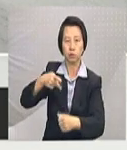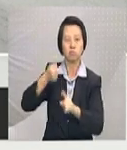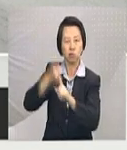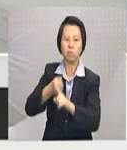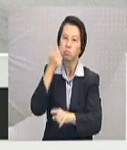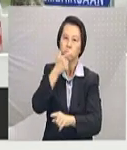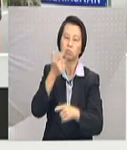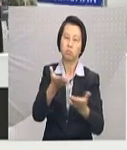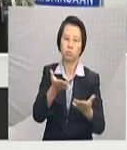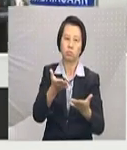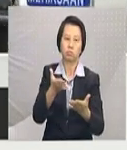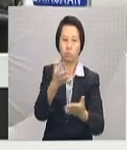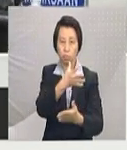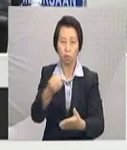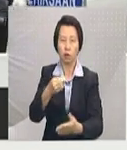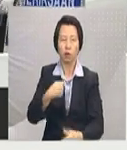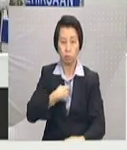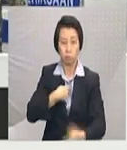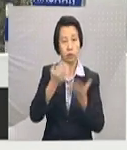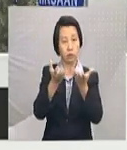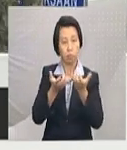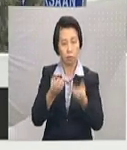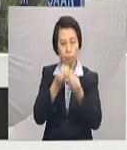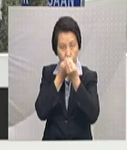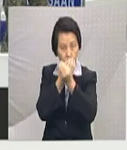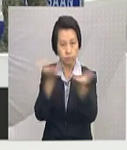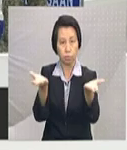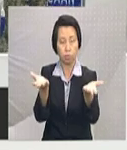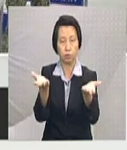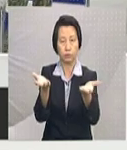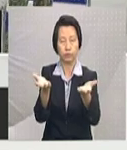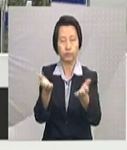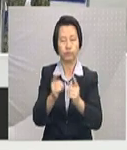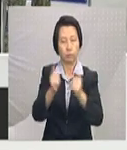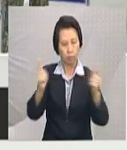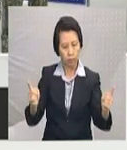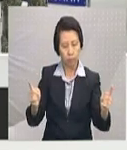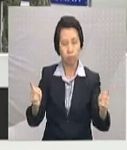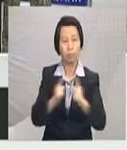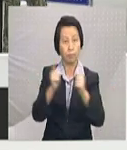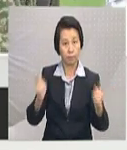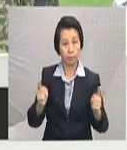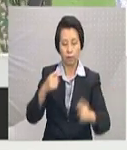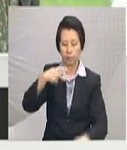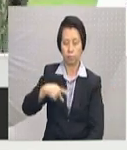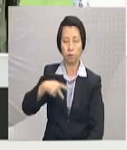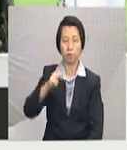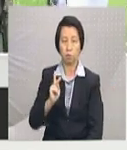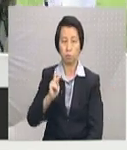dikeluarkan. Dan saya ingin maklumkan, sepanjang tempoh PKP